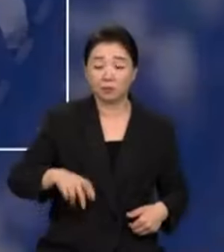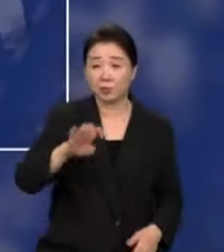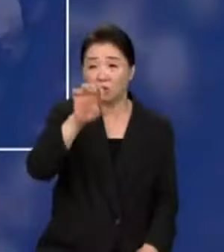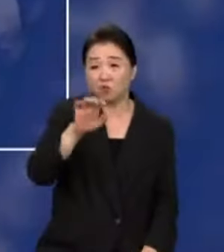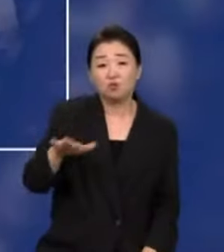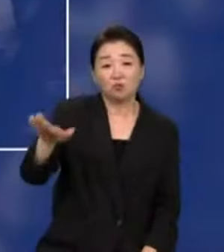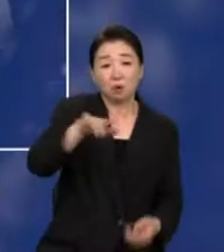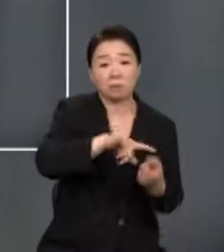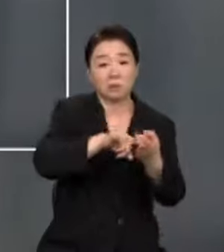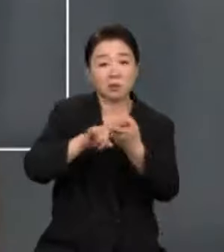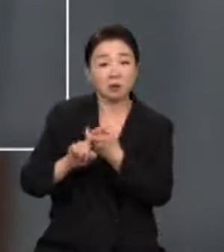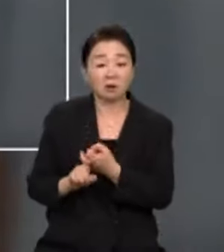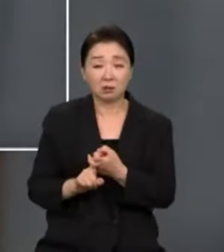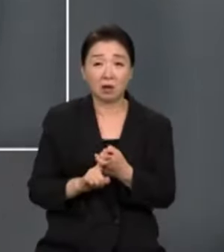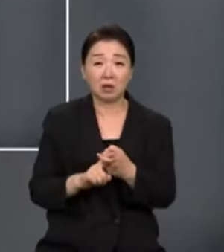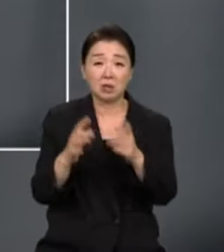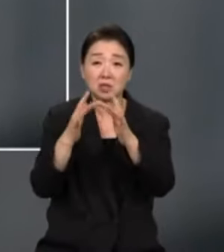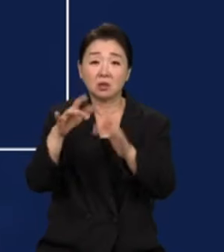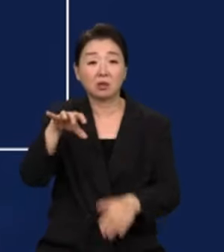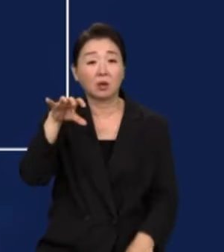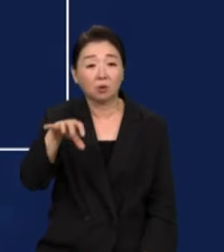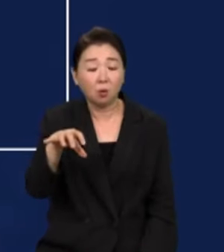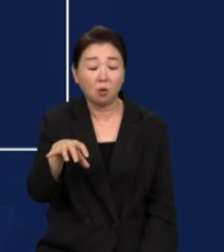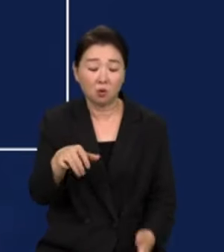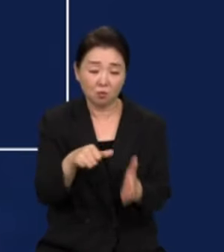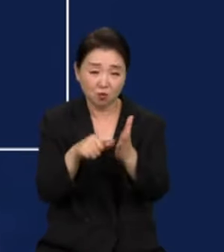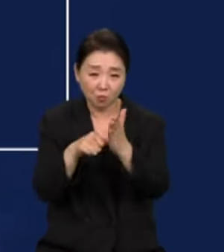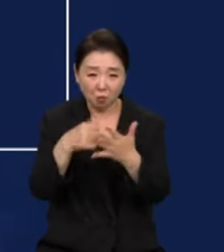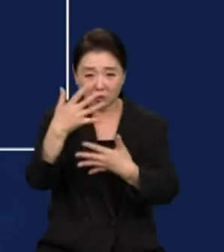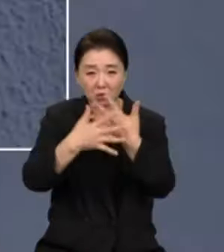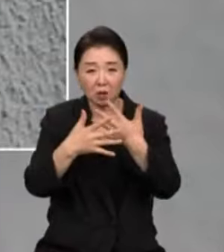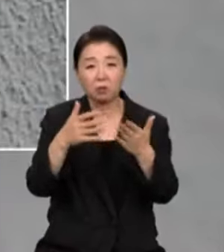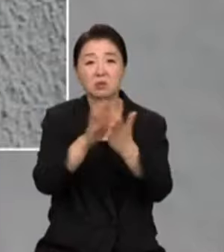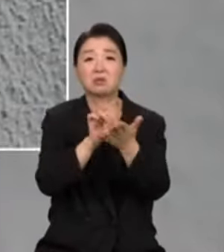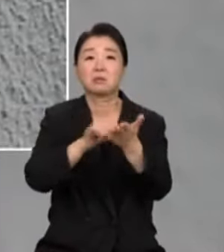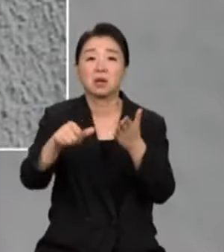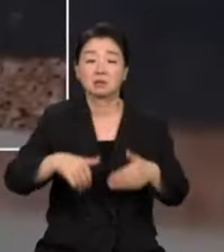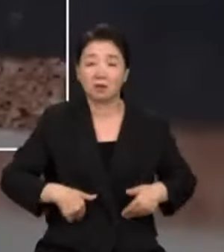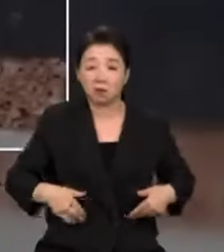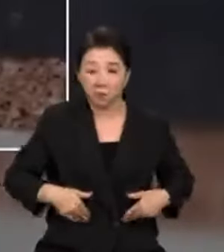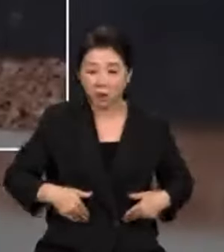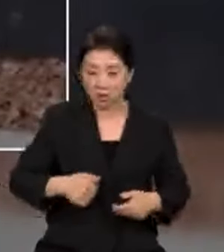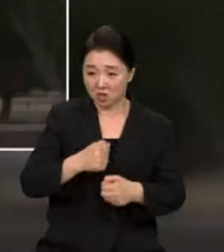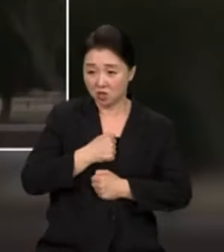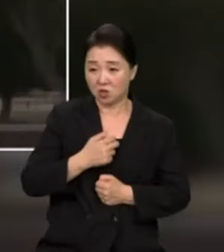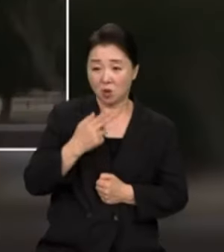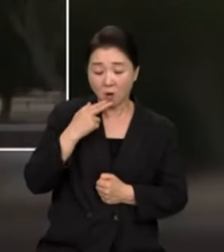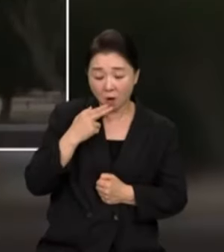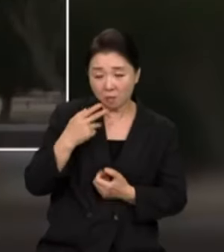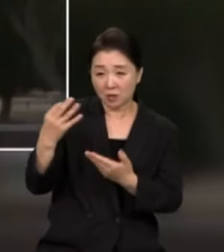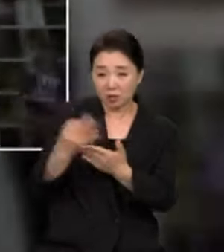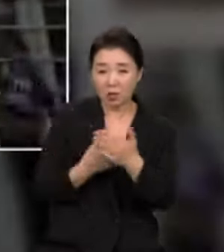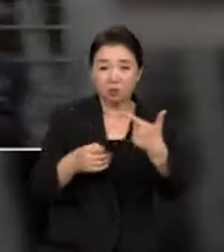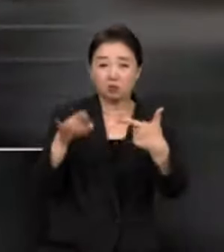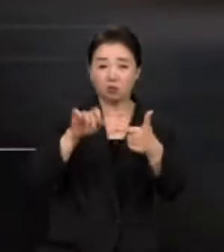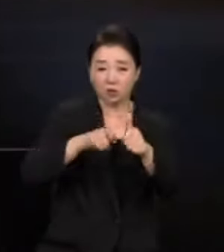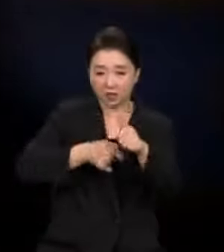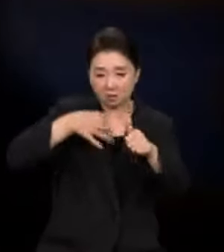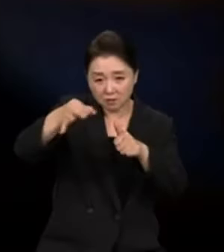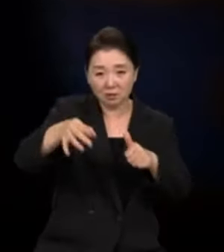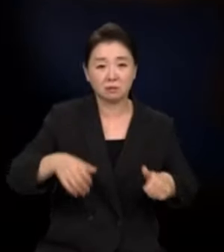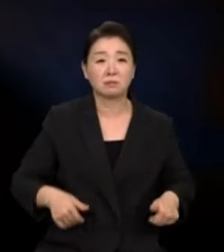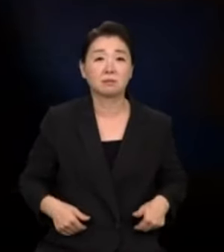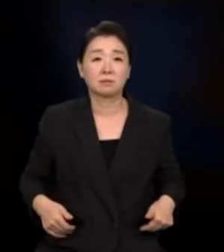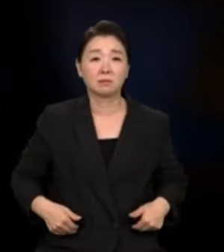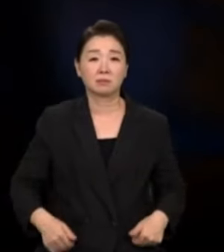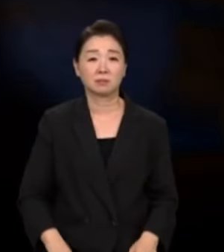플랫폼이 불법 영상물을 직접 삭제하도록 합니다 면의 6% 과금으로 내야 합니다